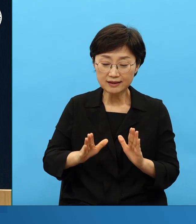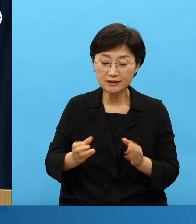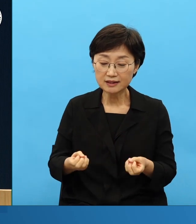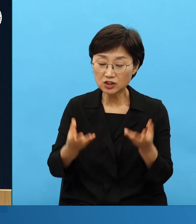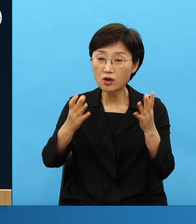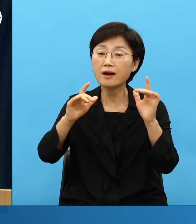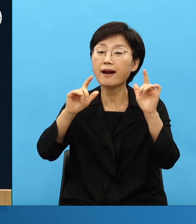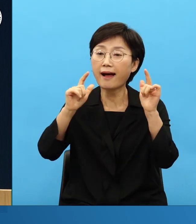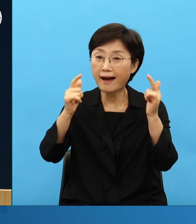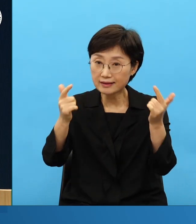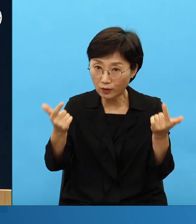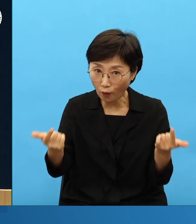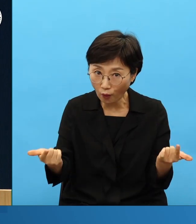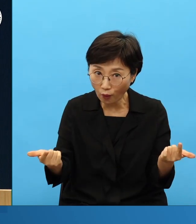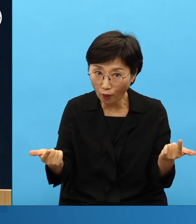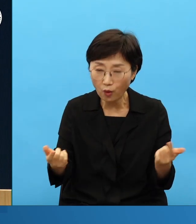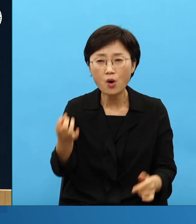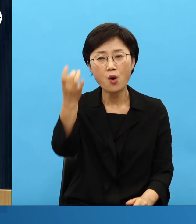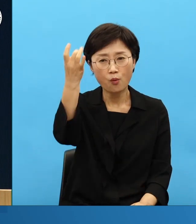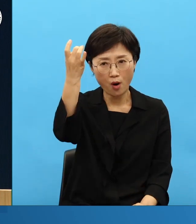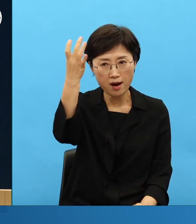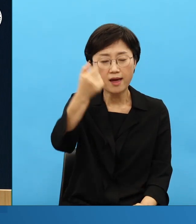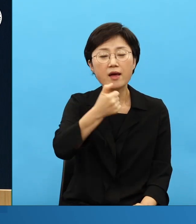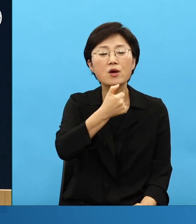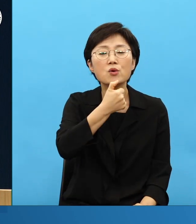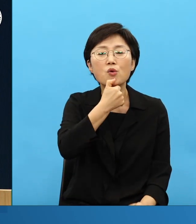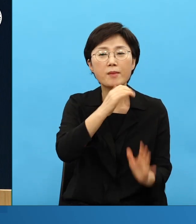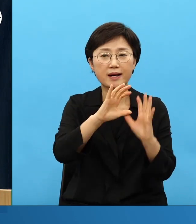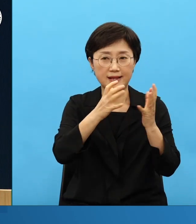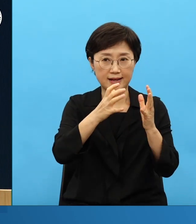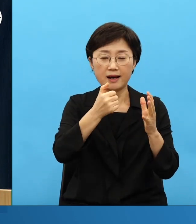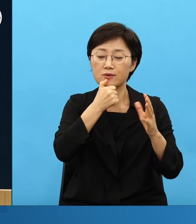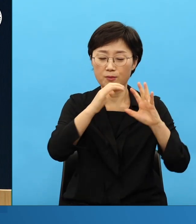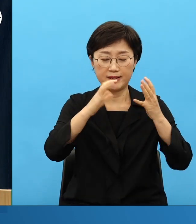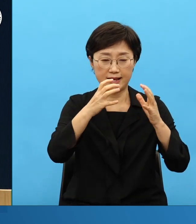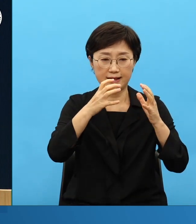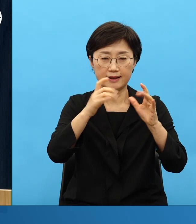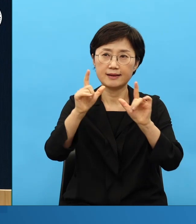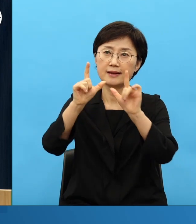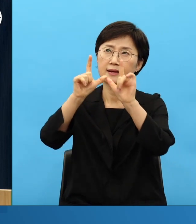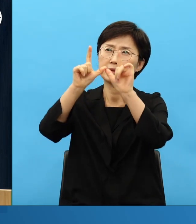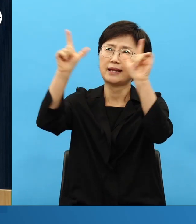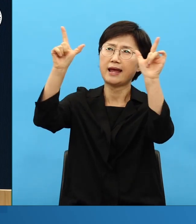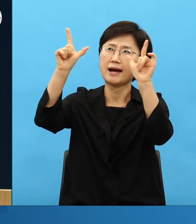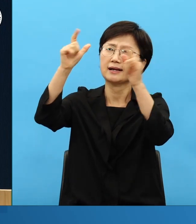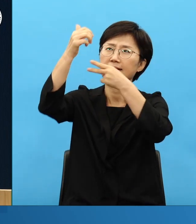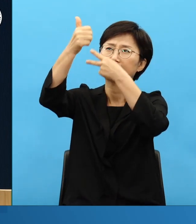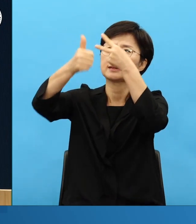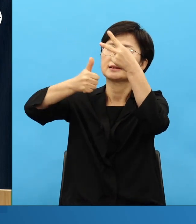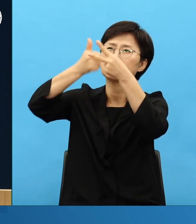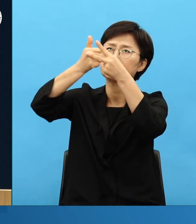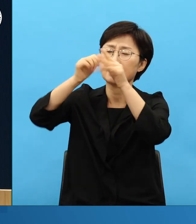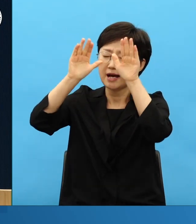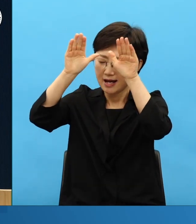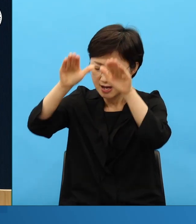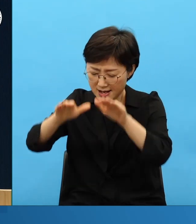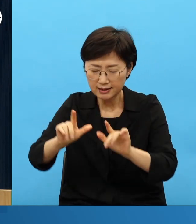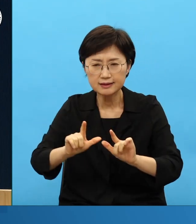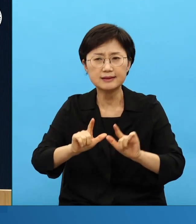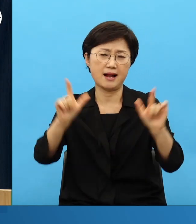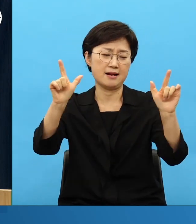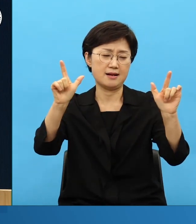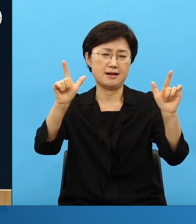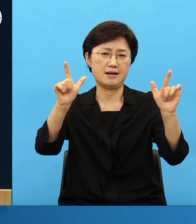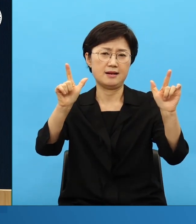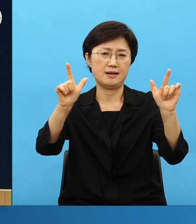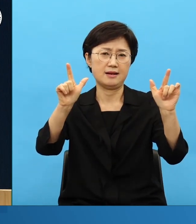로마가 태양신을 숭배하는 날이다. They explained in great detail saying that December 25th was actually not Christmas, but the day that the Roman Empire